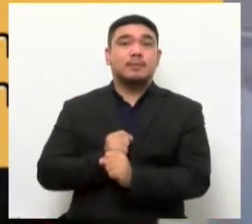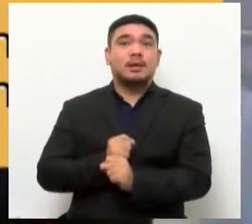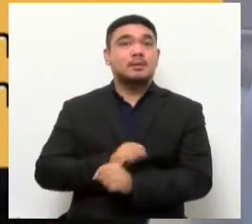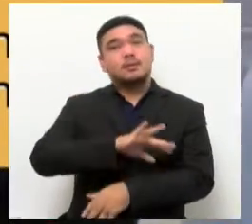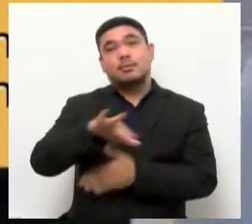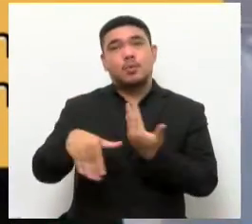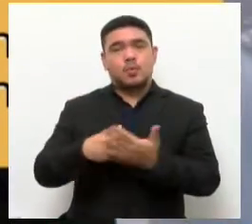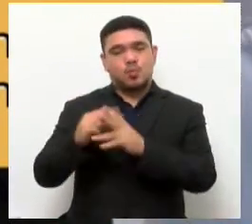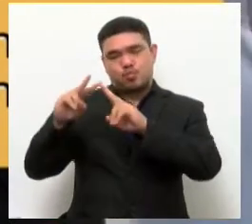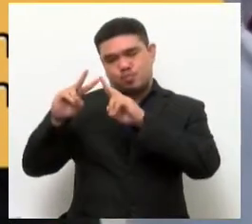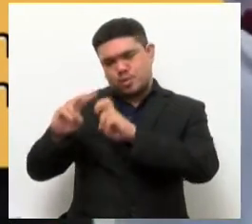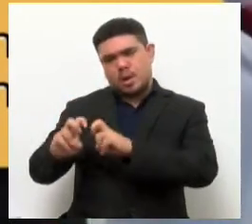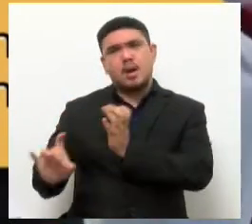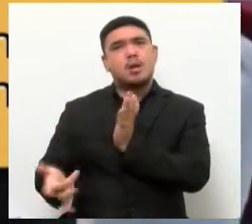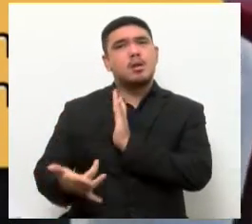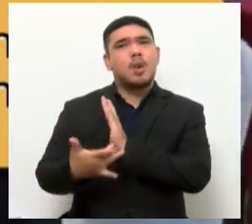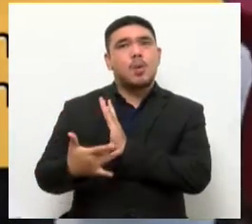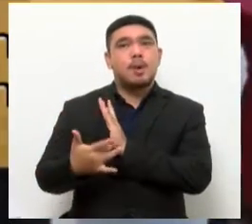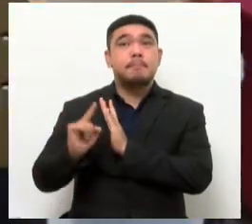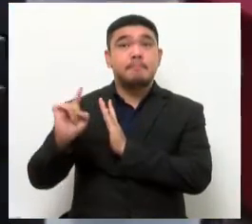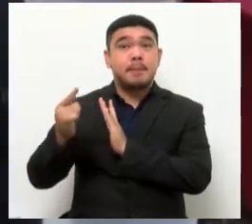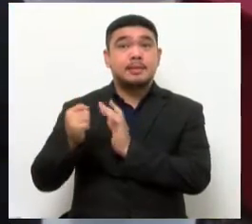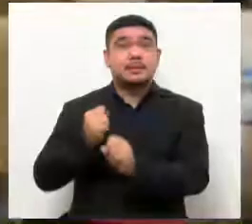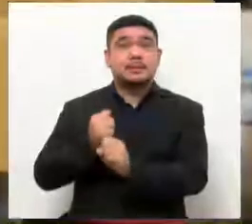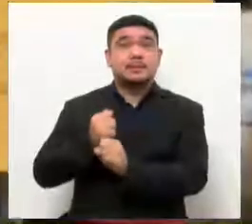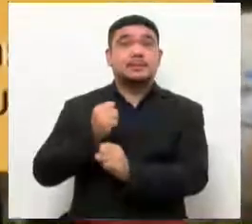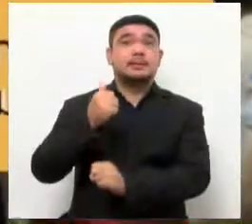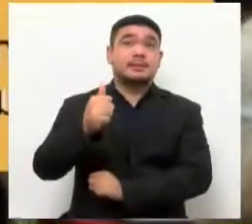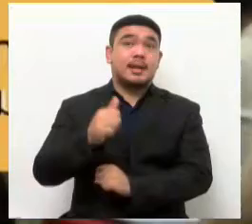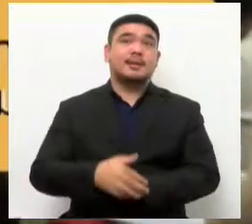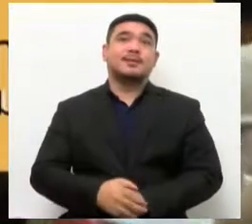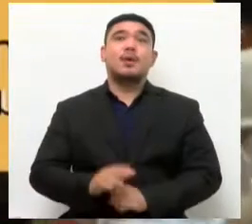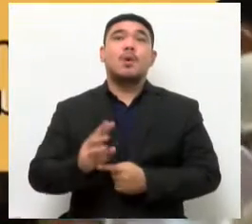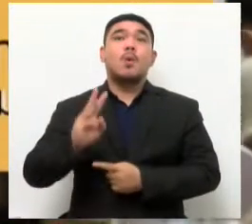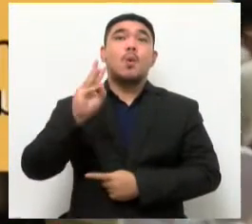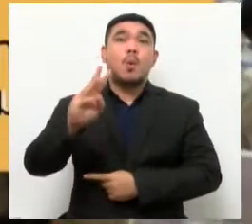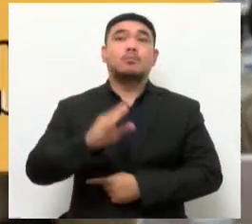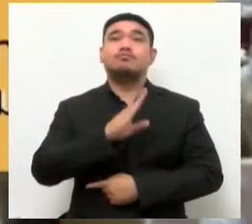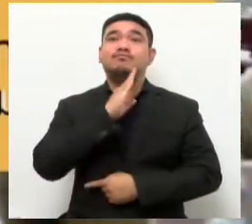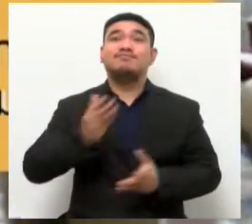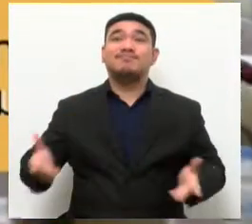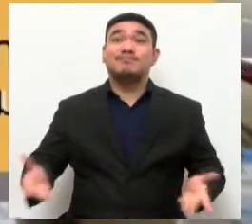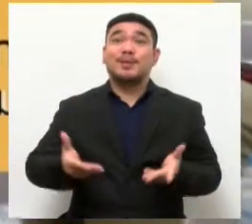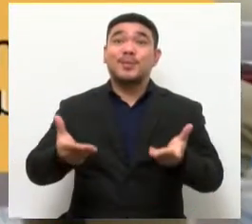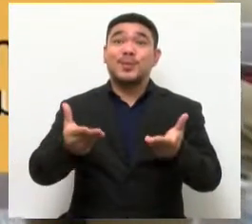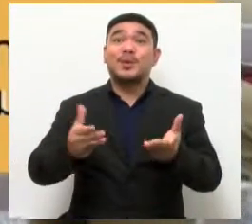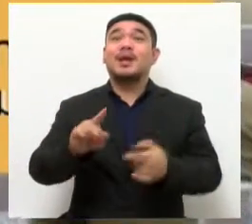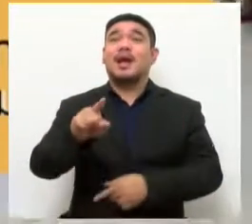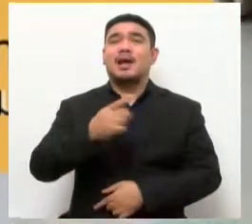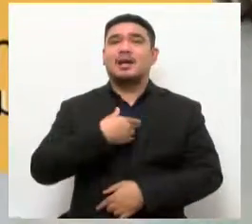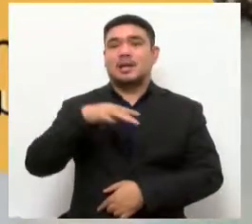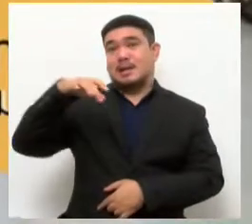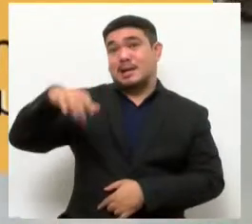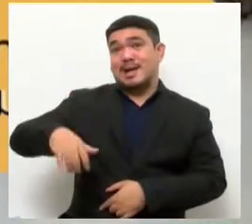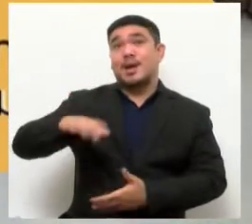ามีวิจัยและนวัตกรรมสู่การบริหารจัดการศึกษาและ6ส่งเสริมสนับสนุนให้สถานศึก